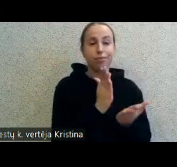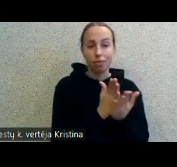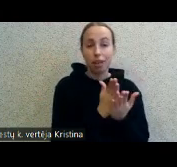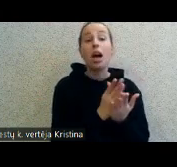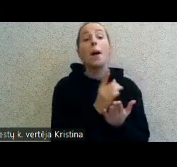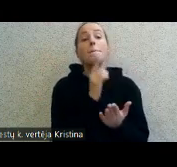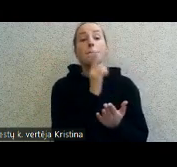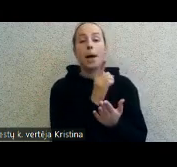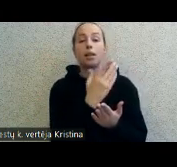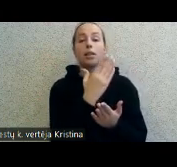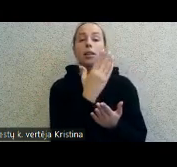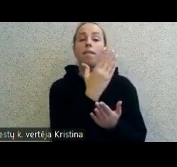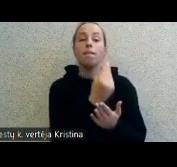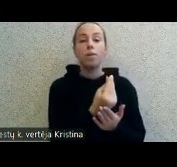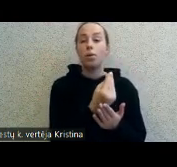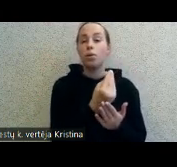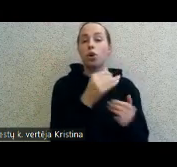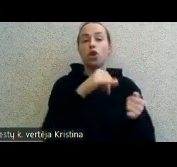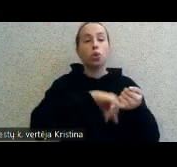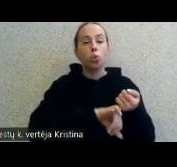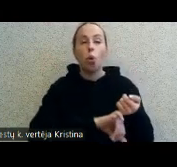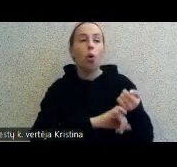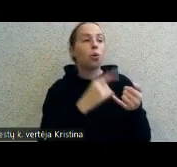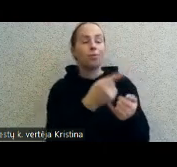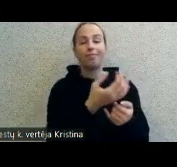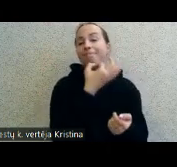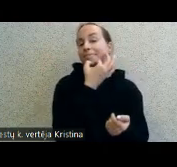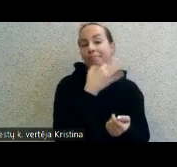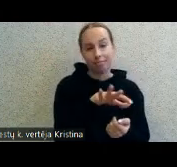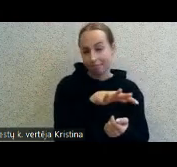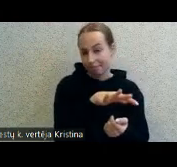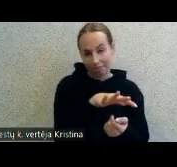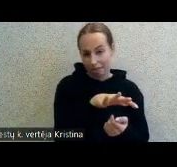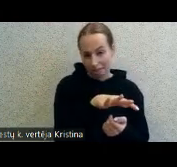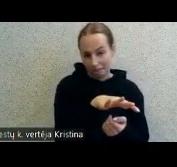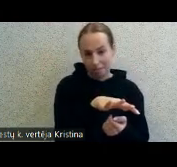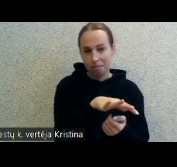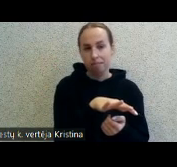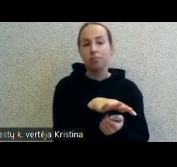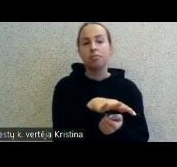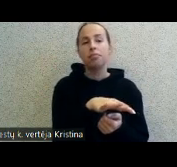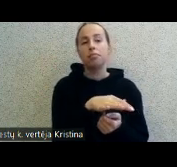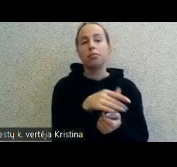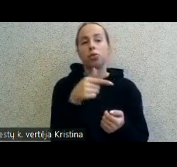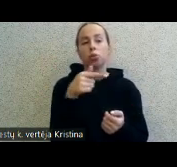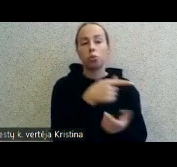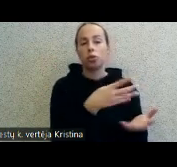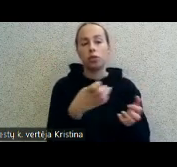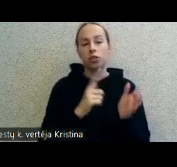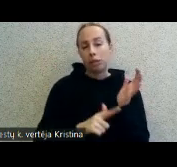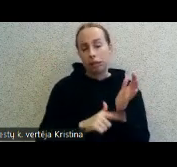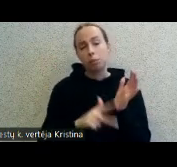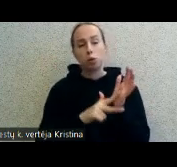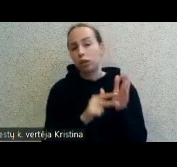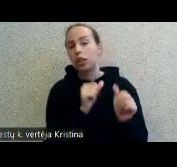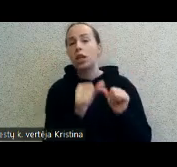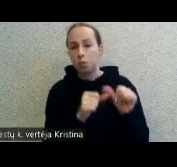išgalvoti romanai ir tos visos romantinės istorijos. Ir tai buvo 70-ieji metai, 80-ieji